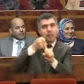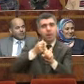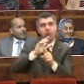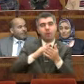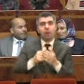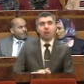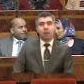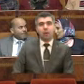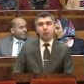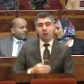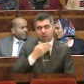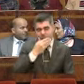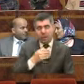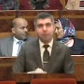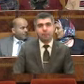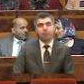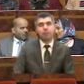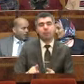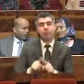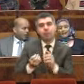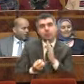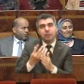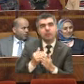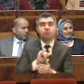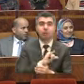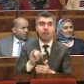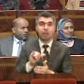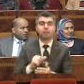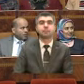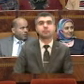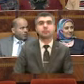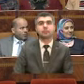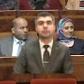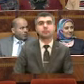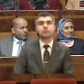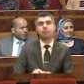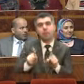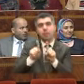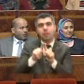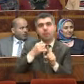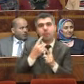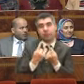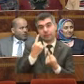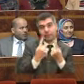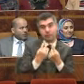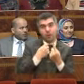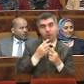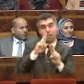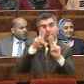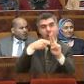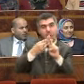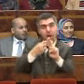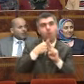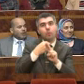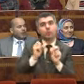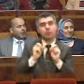الله. غير هذه ما كاينش في المسطره، ولكن لا يمنع بانه اذا كانت عنده شي حاجه باش يجاوب يجاوبنا.